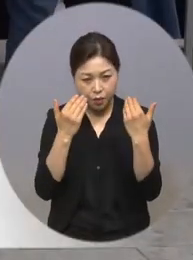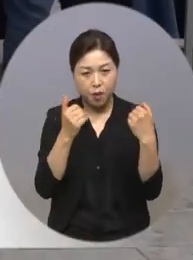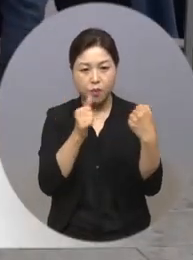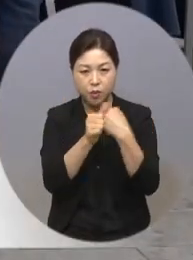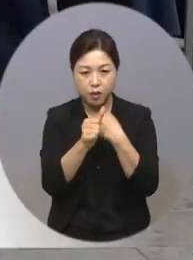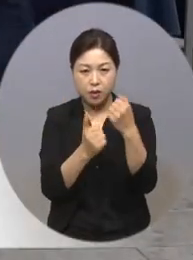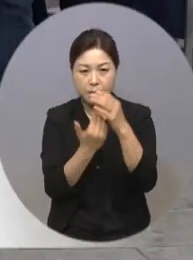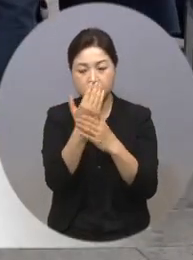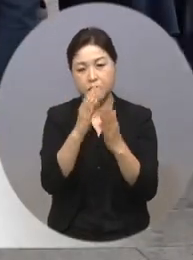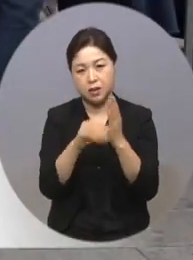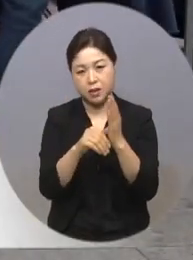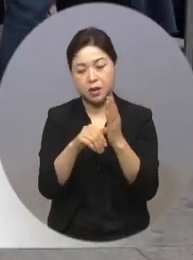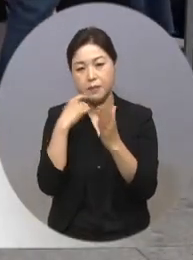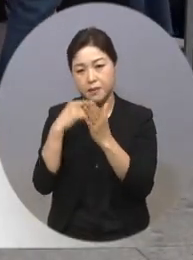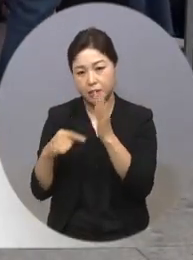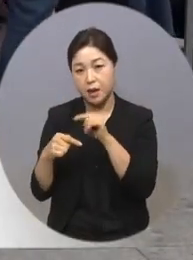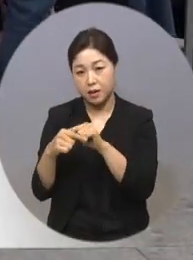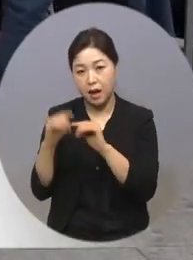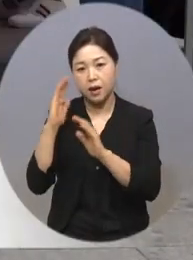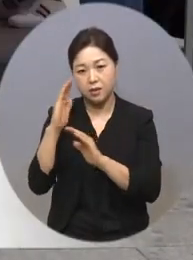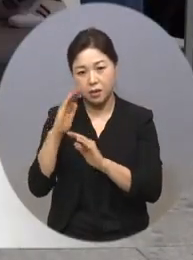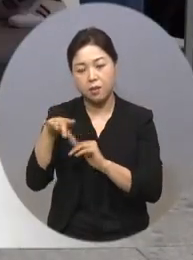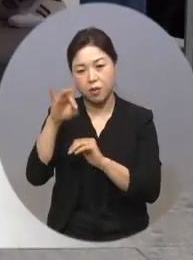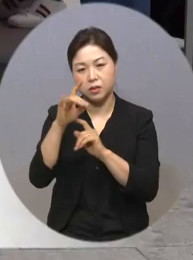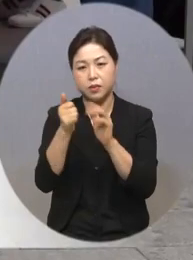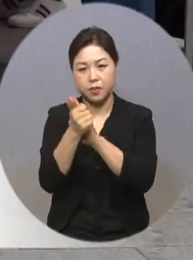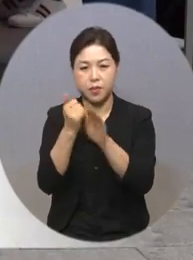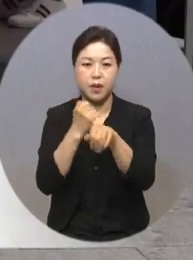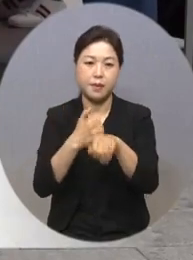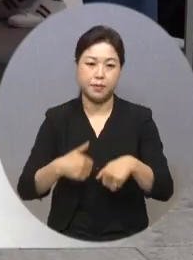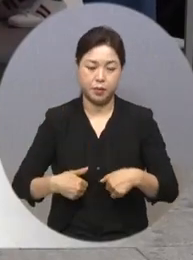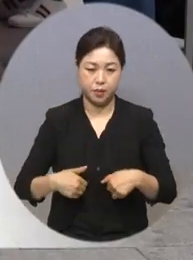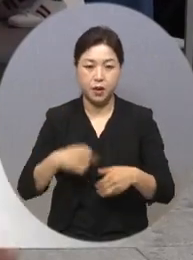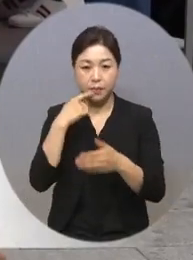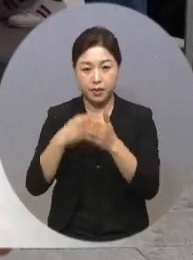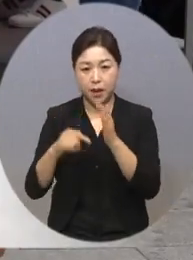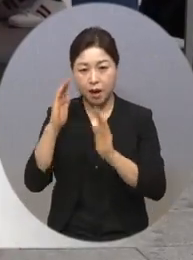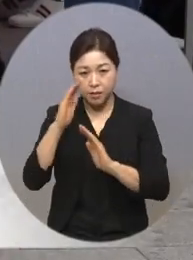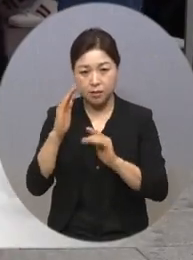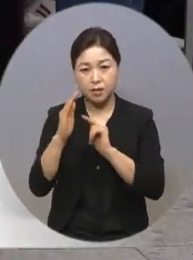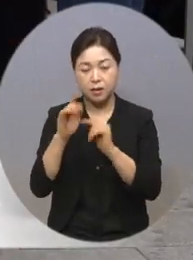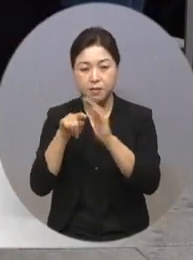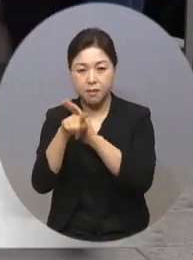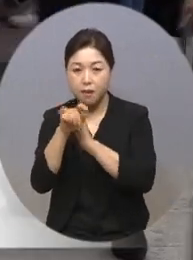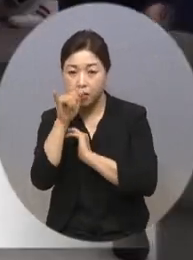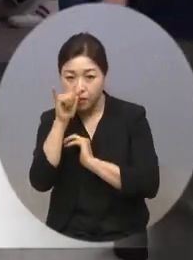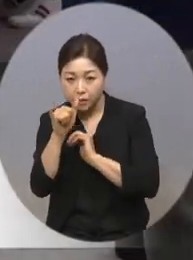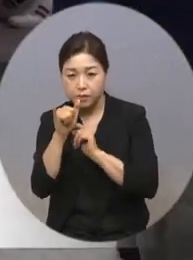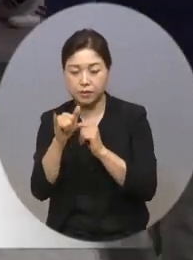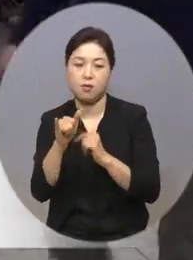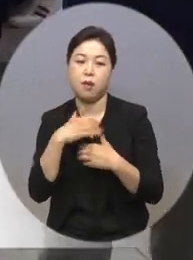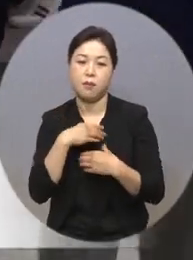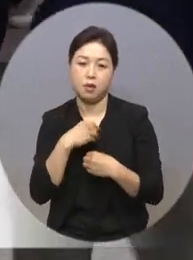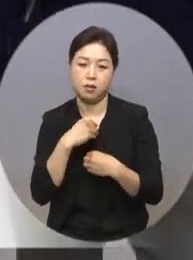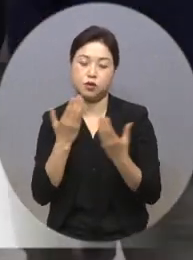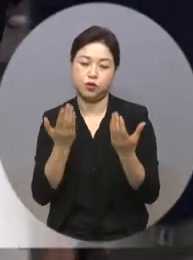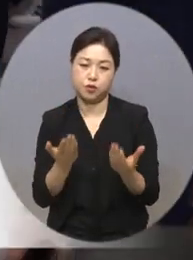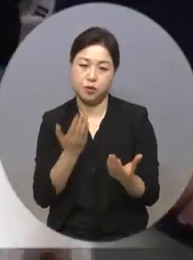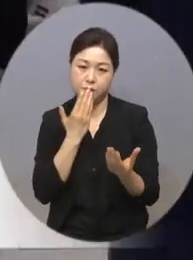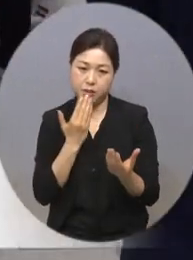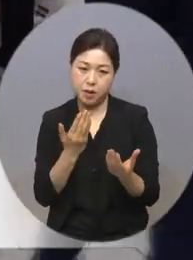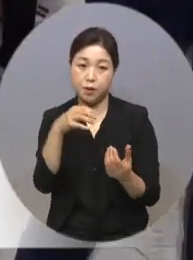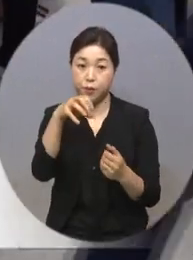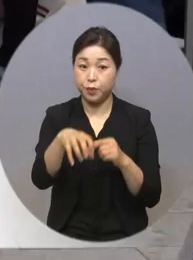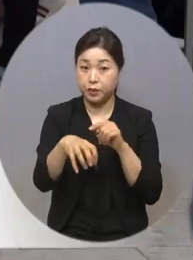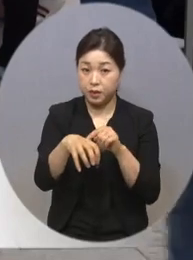발생했을 땐 피학생 치유가 우선되어야 되는데 현재 피학생들이 찾아갈 수 있는, 갈 수 있는, 편히 가서 쉴 수